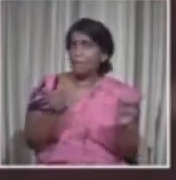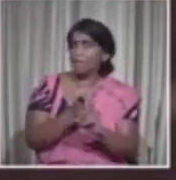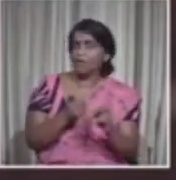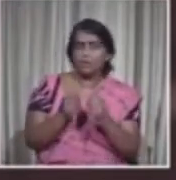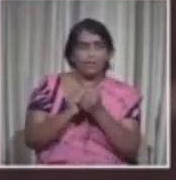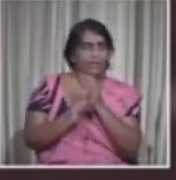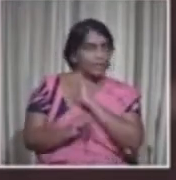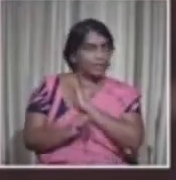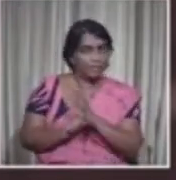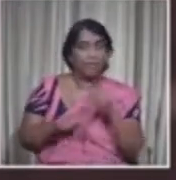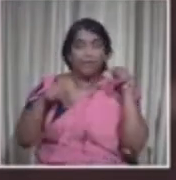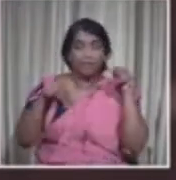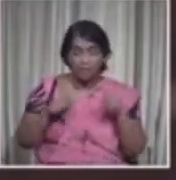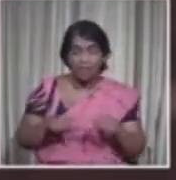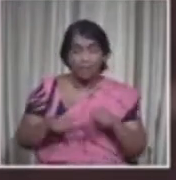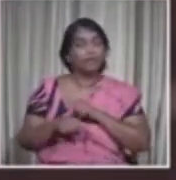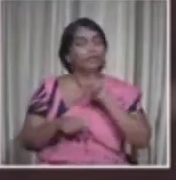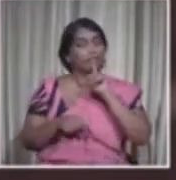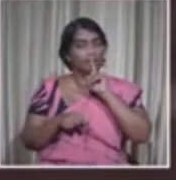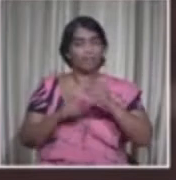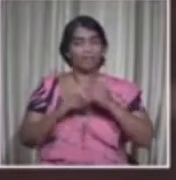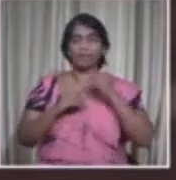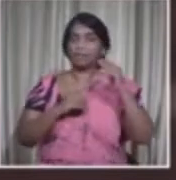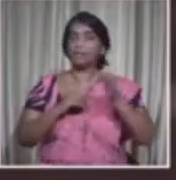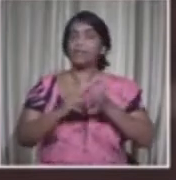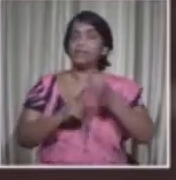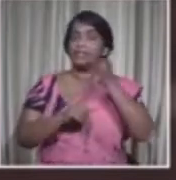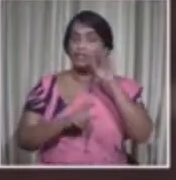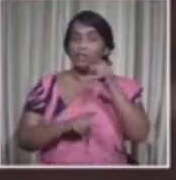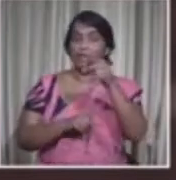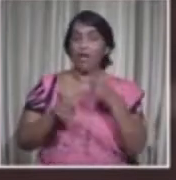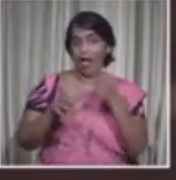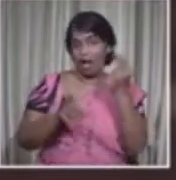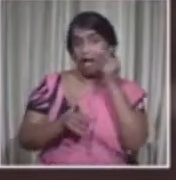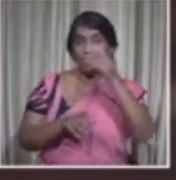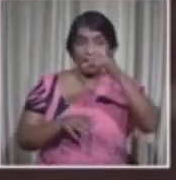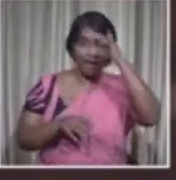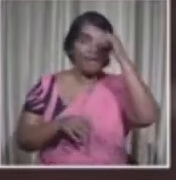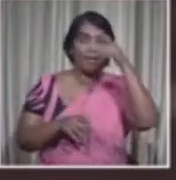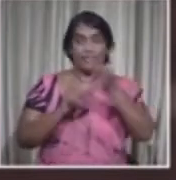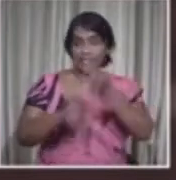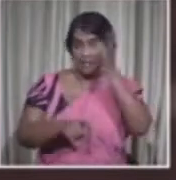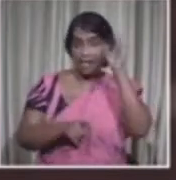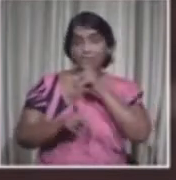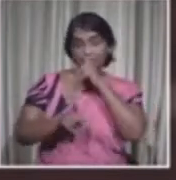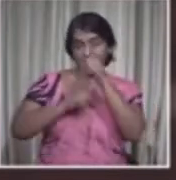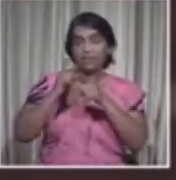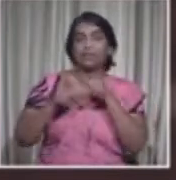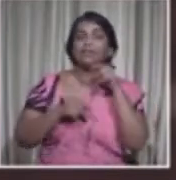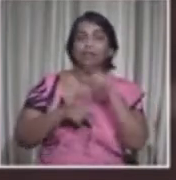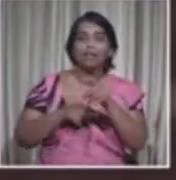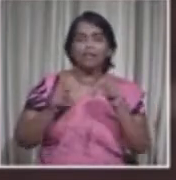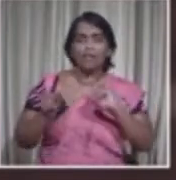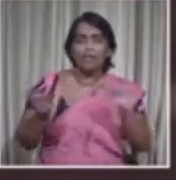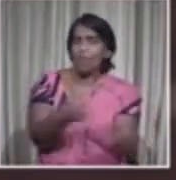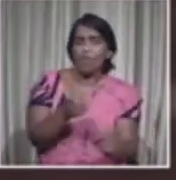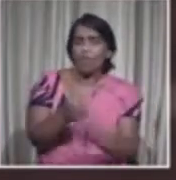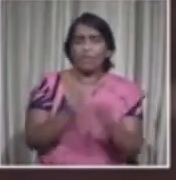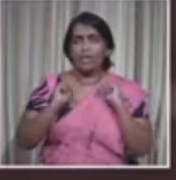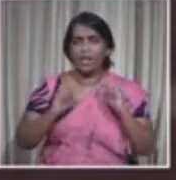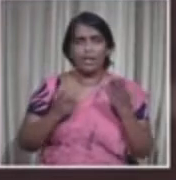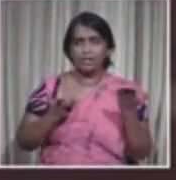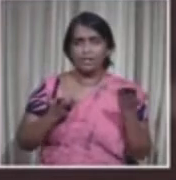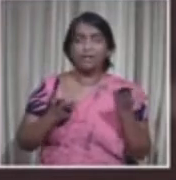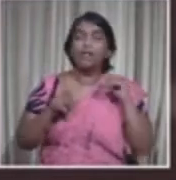යන්න එපා. දැන් කියන්නේ ඊළඟ ජනාධිපතිතුමා ඔබතුමායි නායකයා කියලානේ. එහෙමනේ කියන්නේ. එහෙනම් ඇයි ප්‍රචණ්ඩත්වයට යන්නේ?